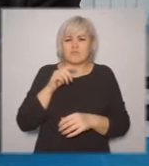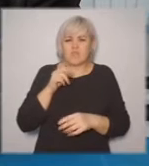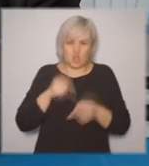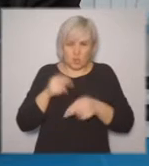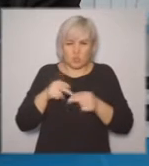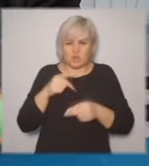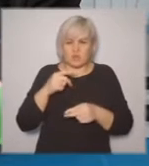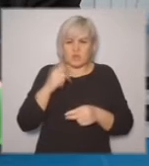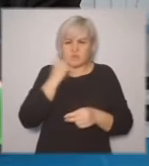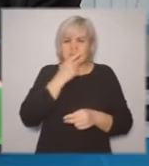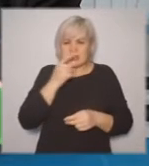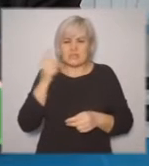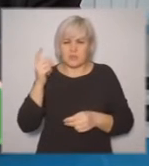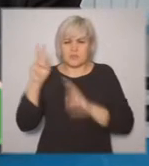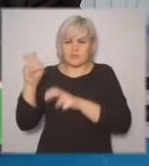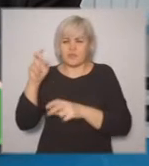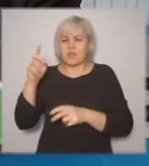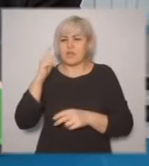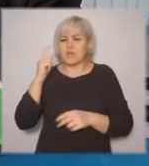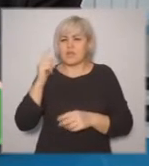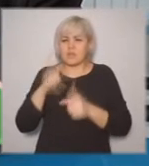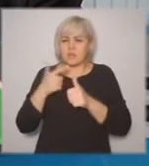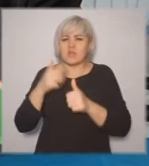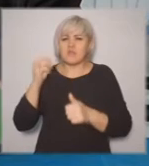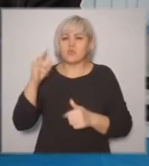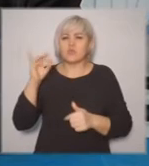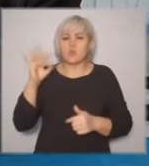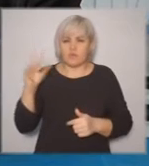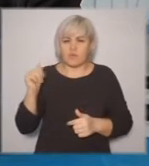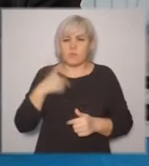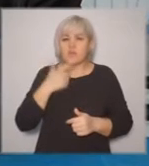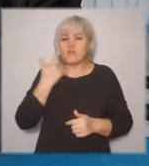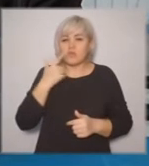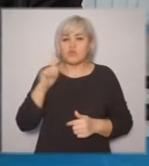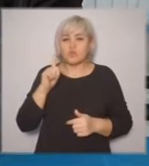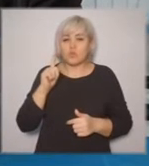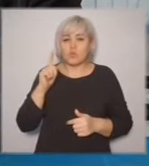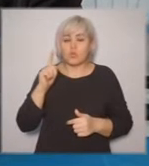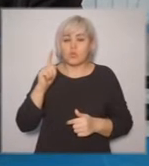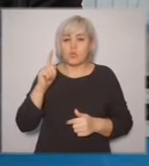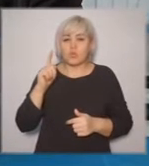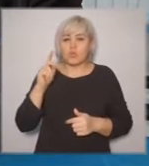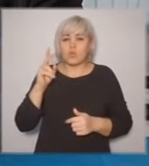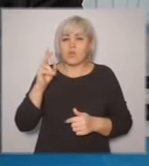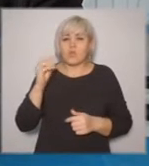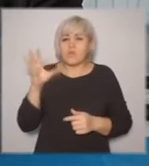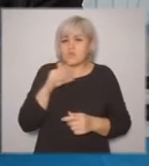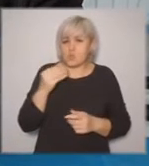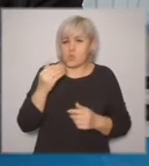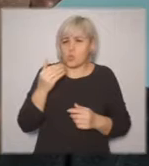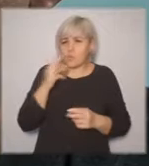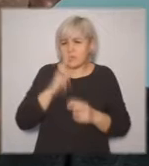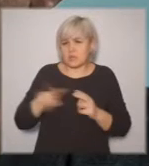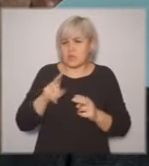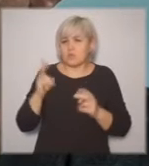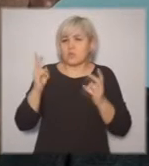Врачи, в принципе, в МНТК микрохирургии Глазова Федорова мне говорили, что не все потеряно,